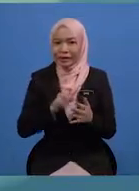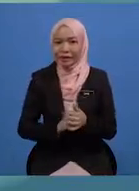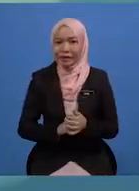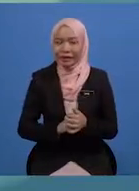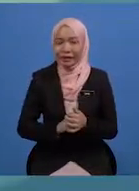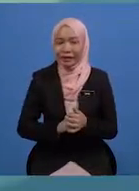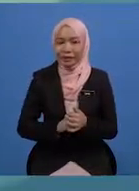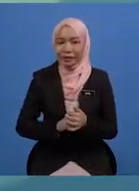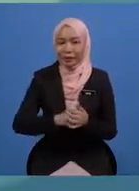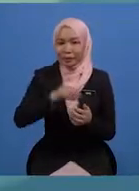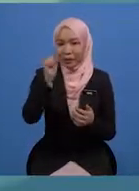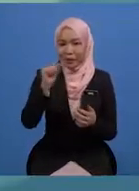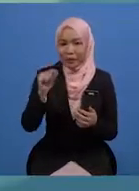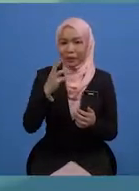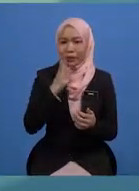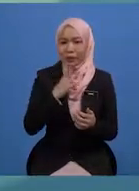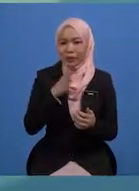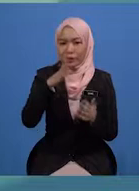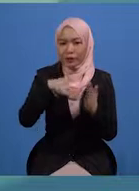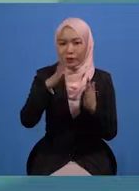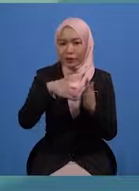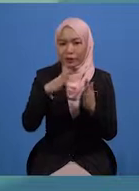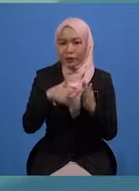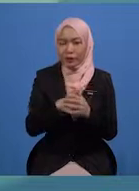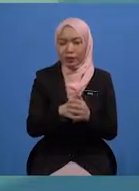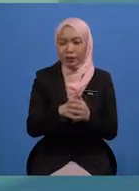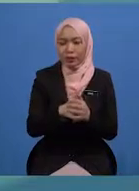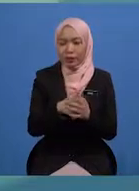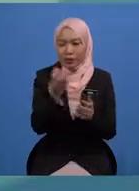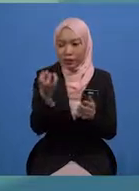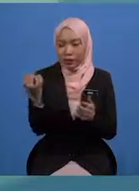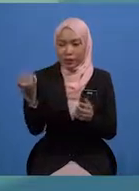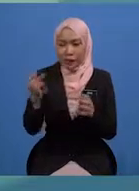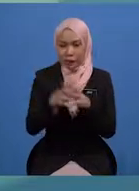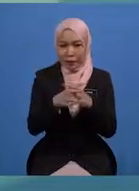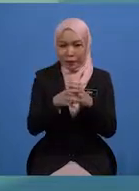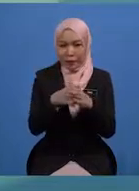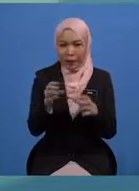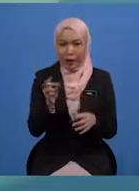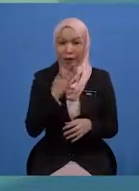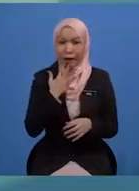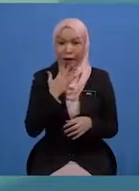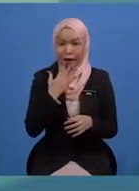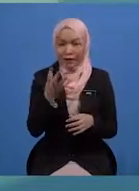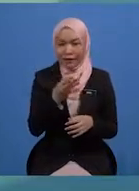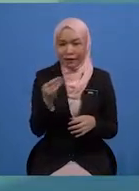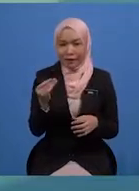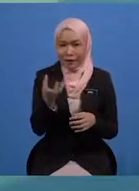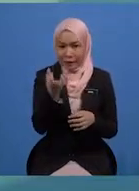berus pelbagai saiz, palet atau tempat pembancuh warna, bekas